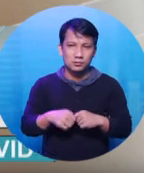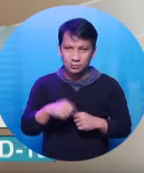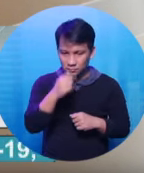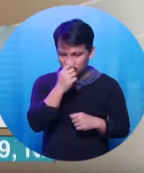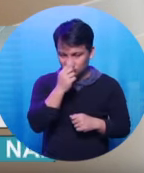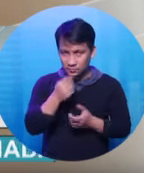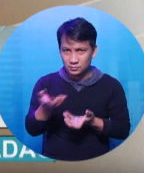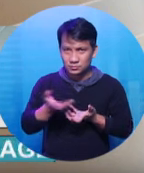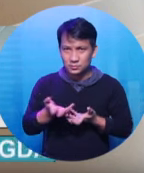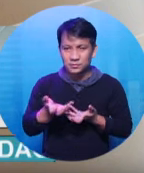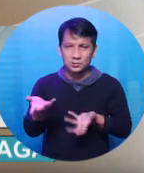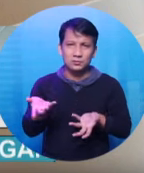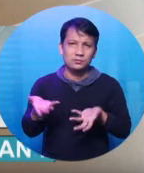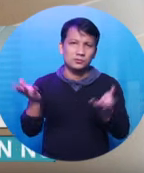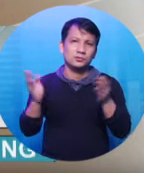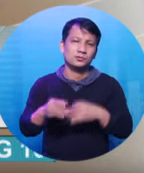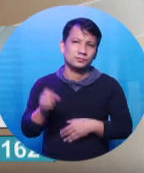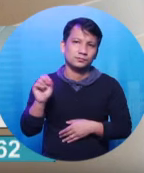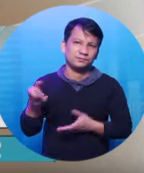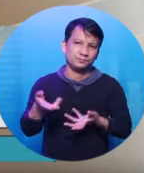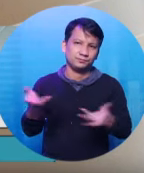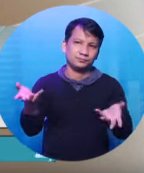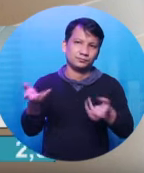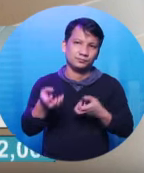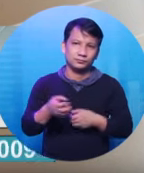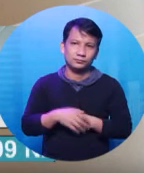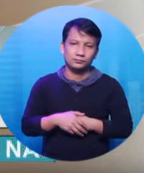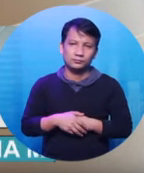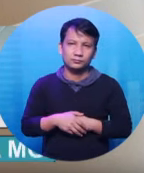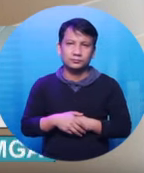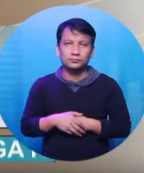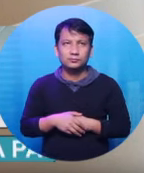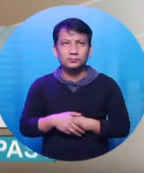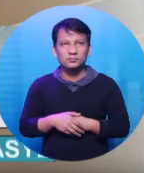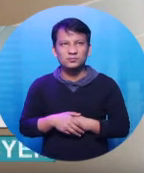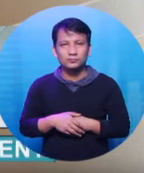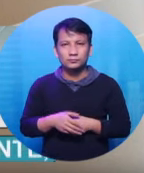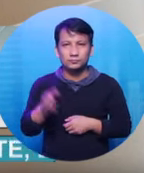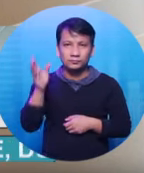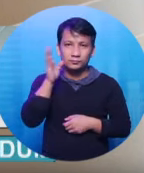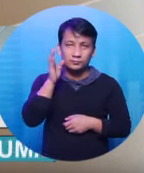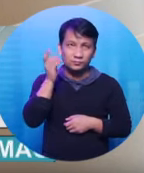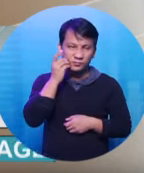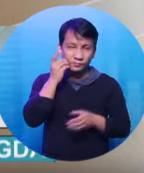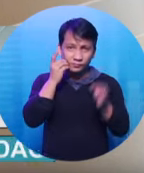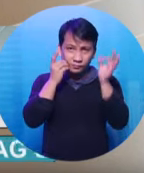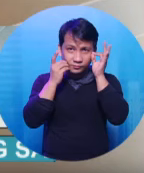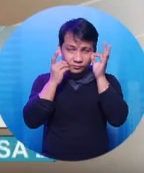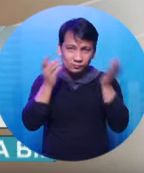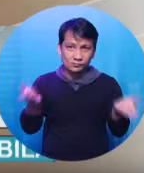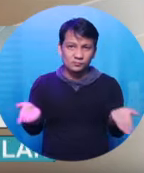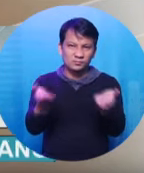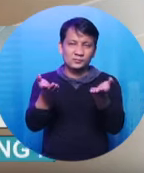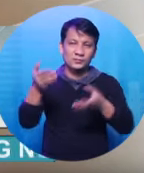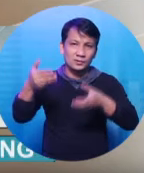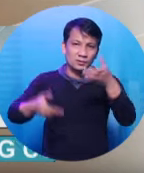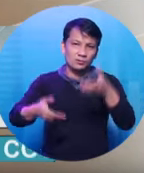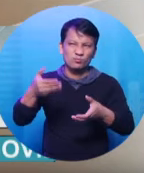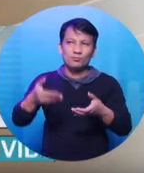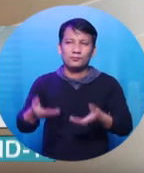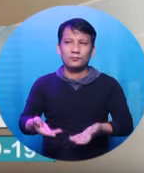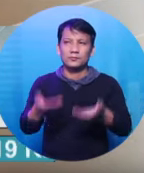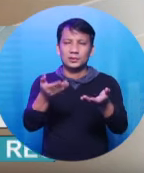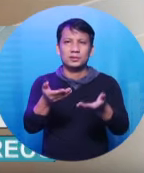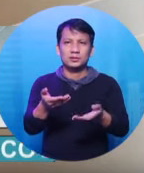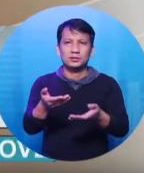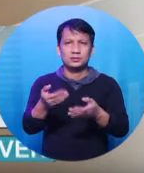that's what you want. Alright, sige po. Anyway, ito po para sa inyong dalawa, Ma'am Carla at Sir Fitz. Yeah. Pagdating po sa korte,